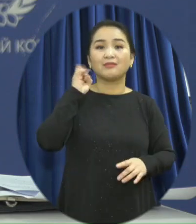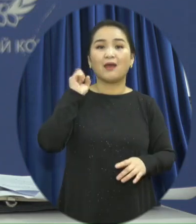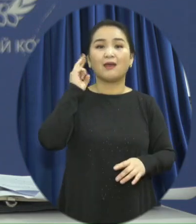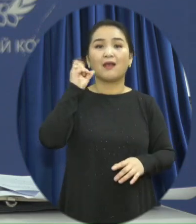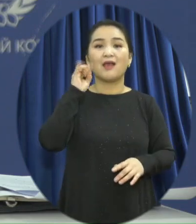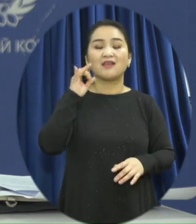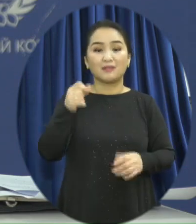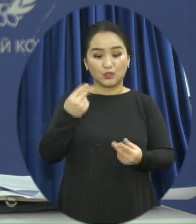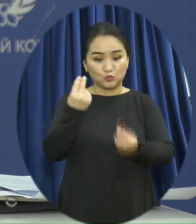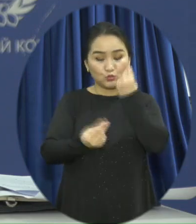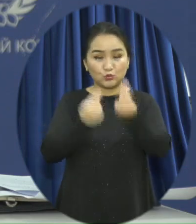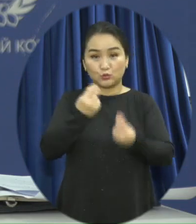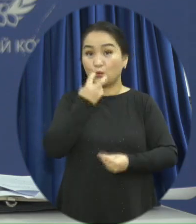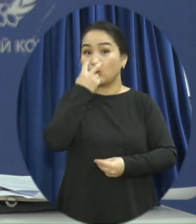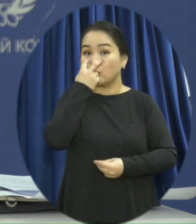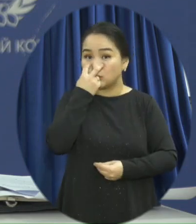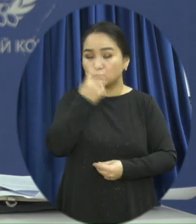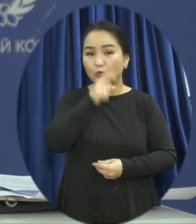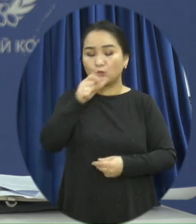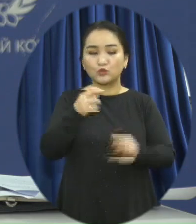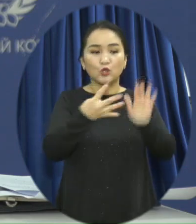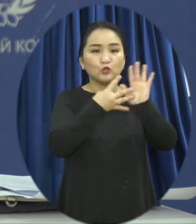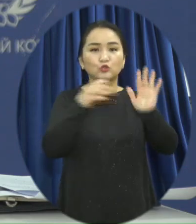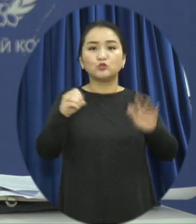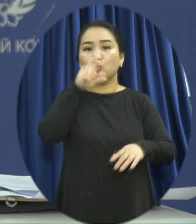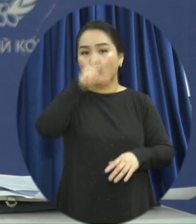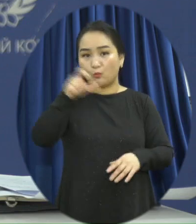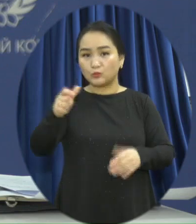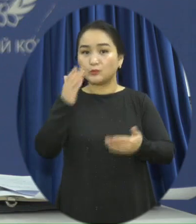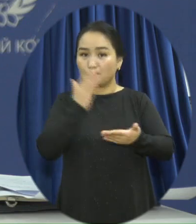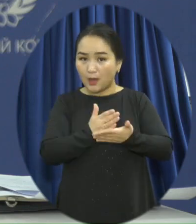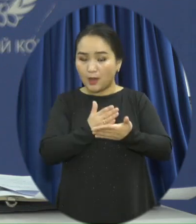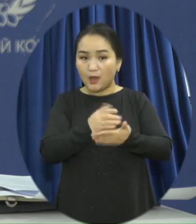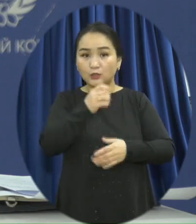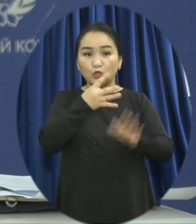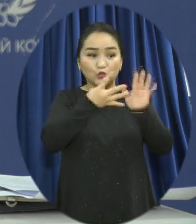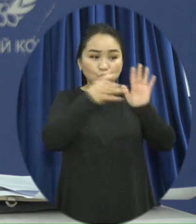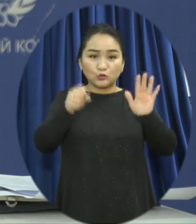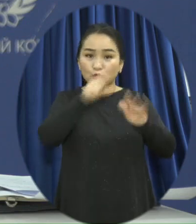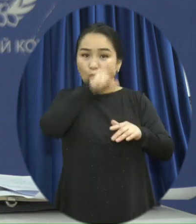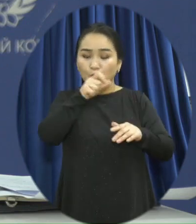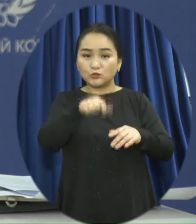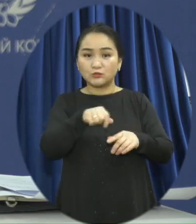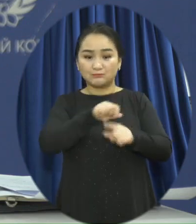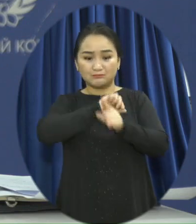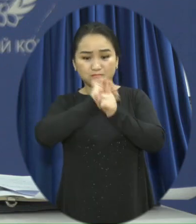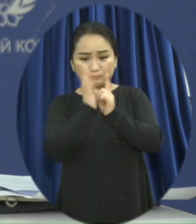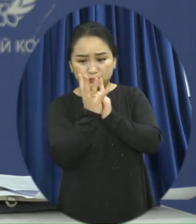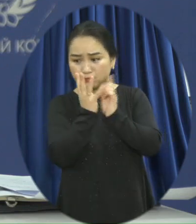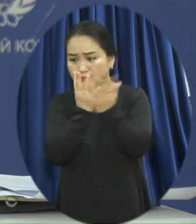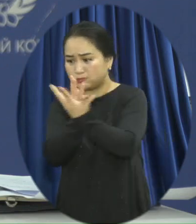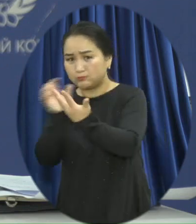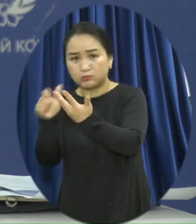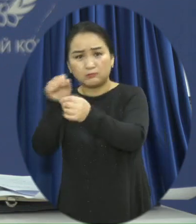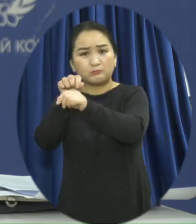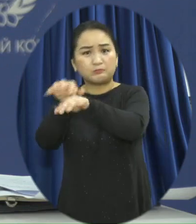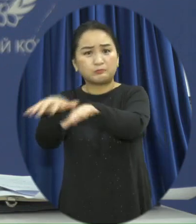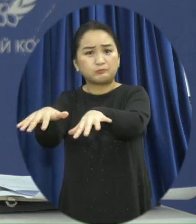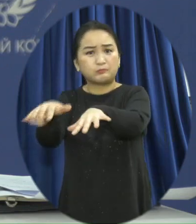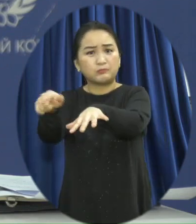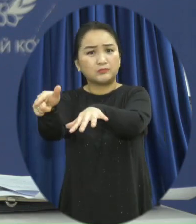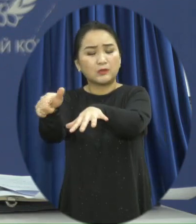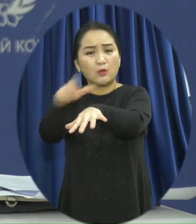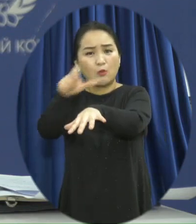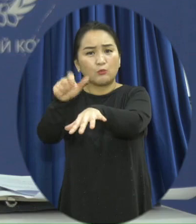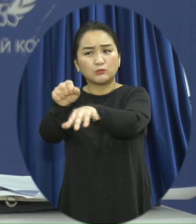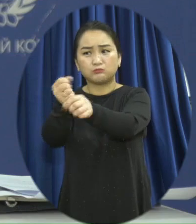үзсэн хүмүүс 900 гаруй хүн байгаа. 900 гаруй хүний ойрын болон хоёр дахь хавьтлууд гарч ирэн. Тэгэхээр энэ хүмүүс шинжилгээнд